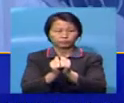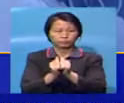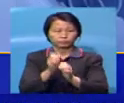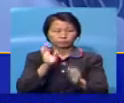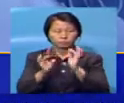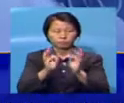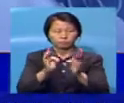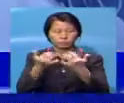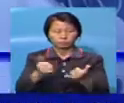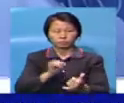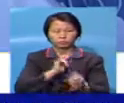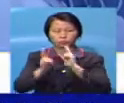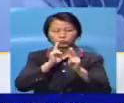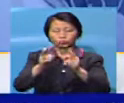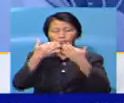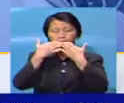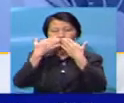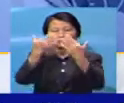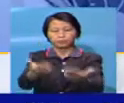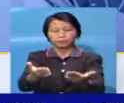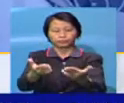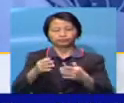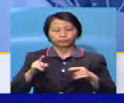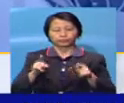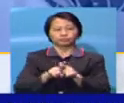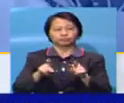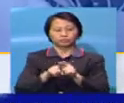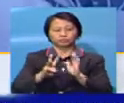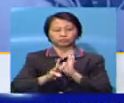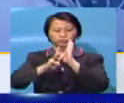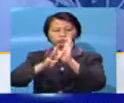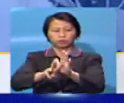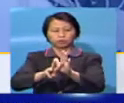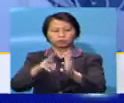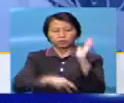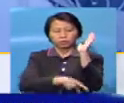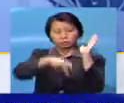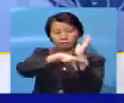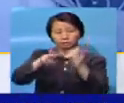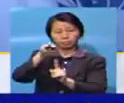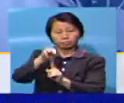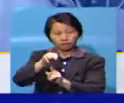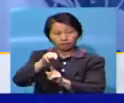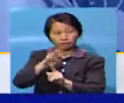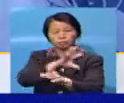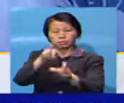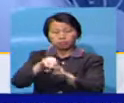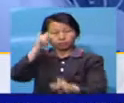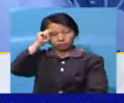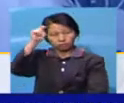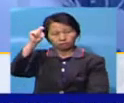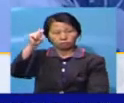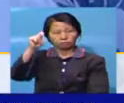Dalam aspek ini saya ucap terima kasih sebagai mewakili Parlimen Marang, termasuklah Terengganu juga,